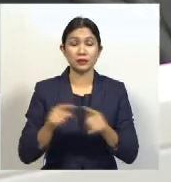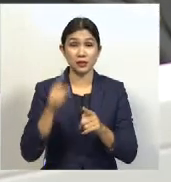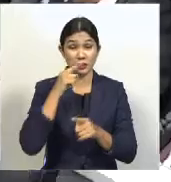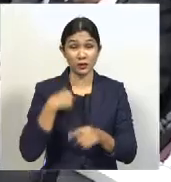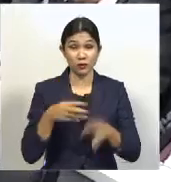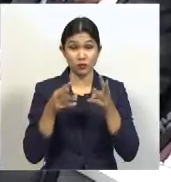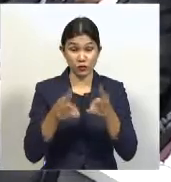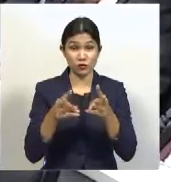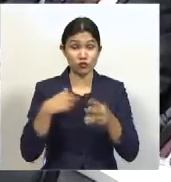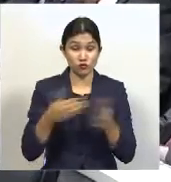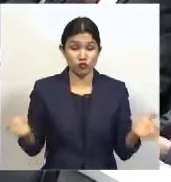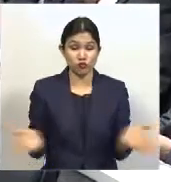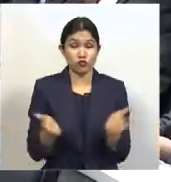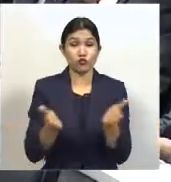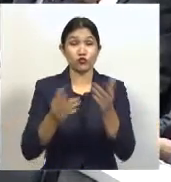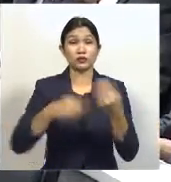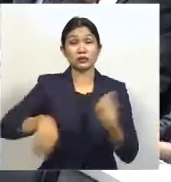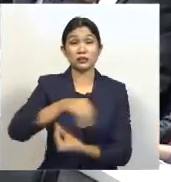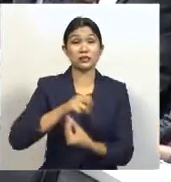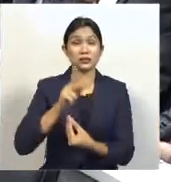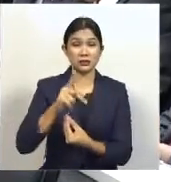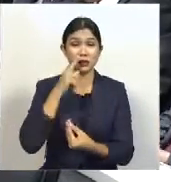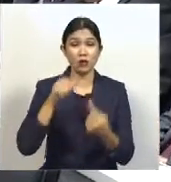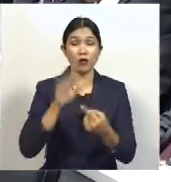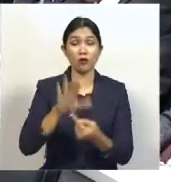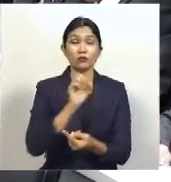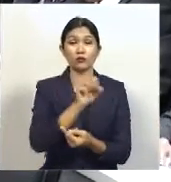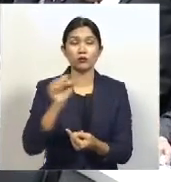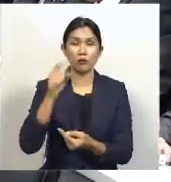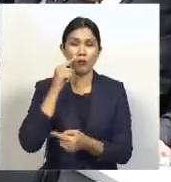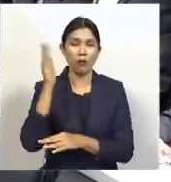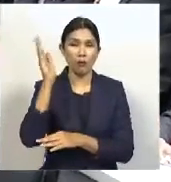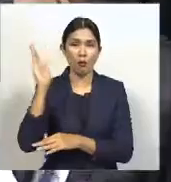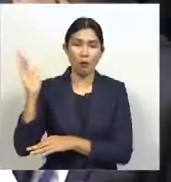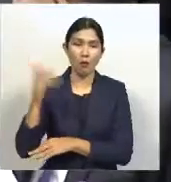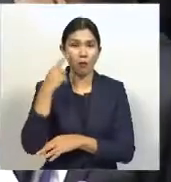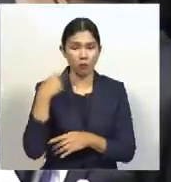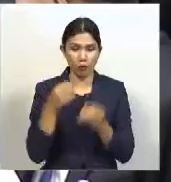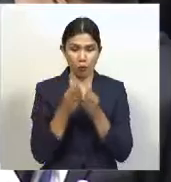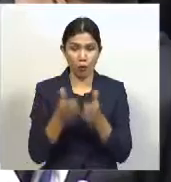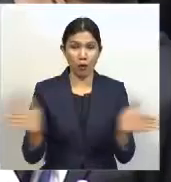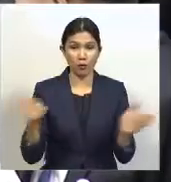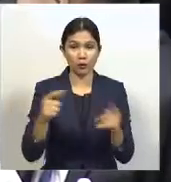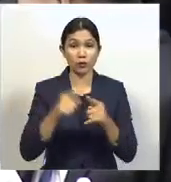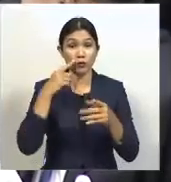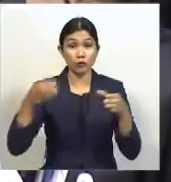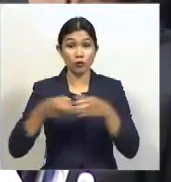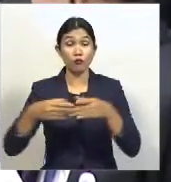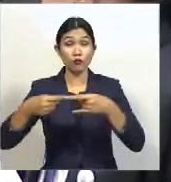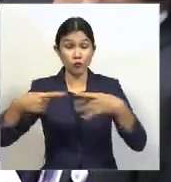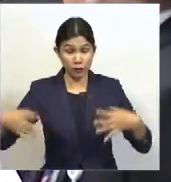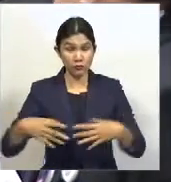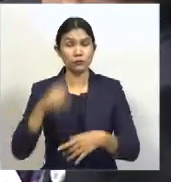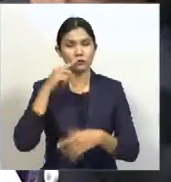รการกระตุ้นเศรษฐกิจก็เป็นอีกประเด็นที่สมาชิกสภาผู้แทนราษฎรนั้นลุกขึ้นมาอภิปรายอย่างกว้างขวางโดยเฉพาะฝ่ายค้านเขาบอกว่าม